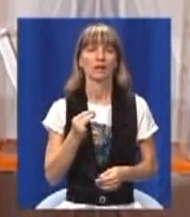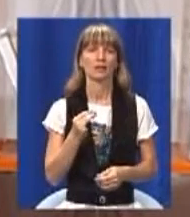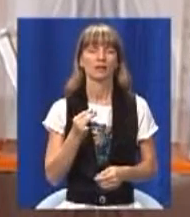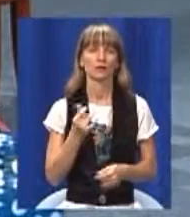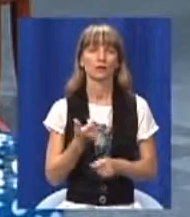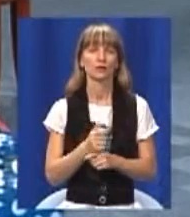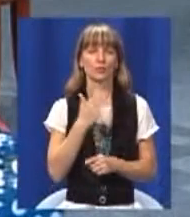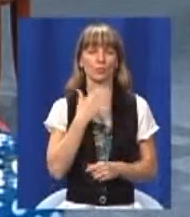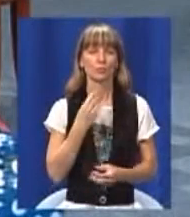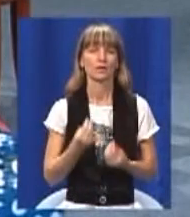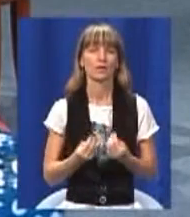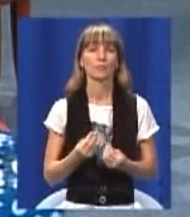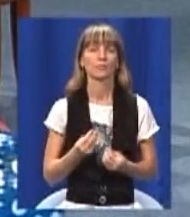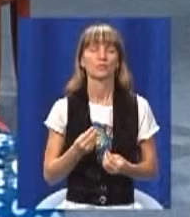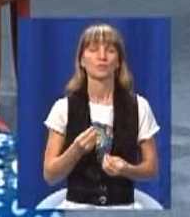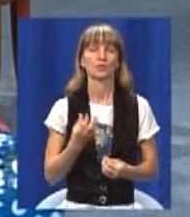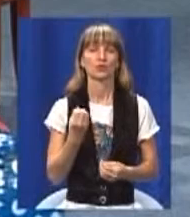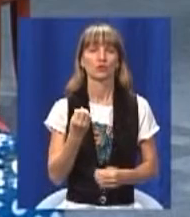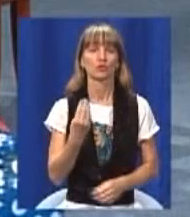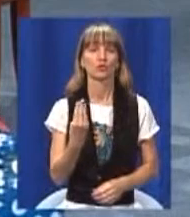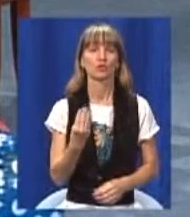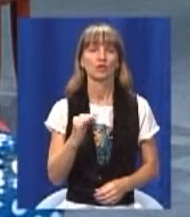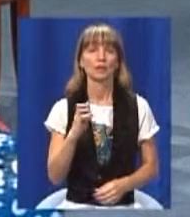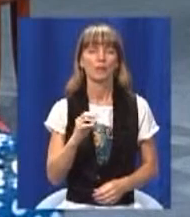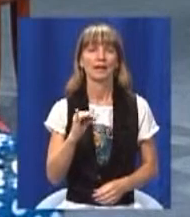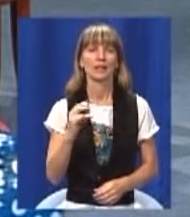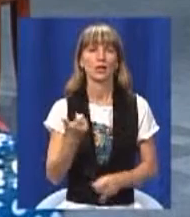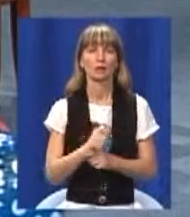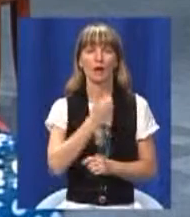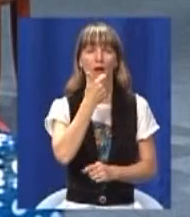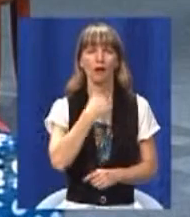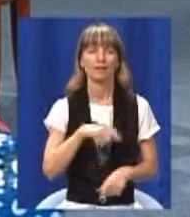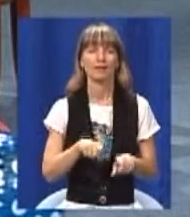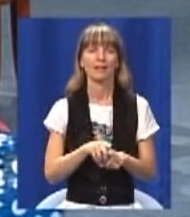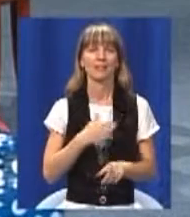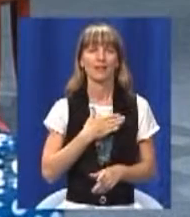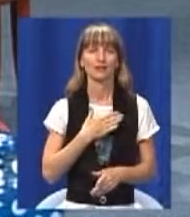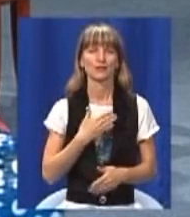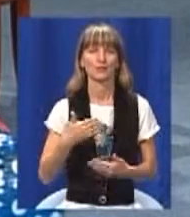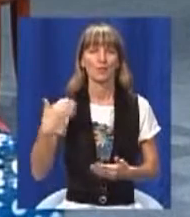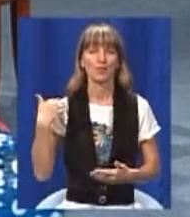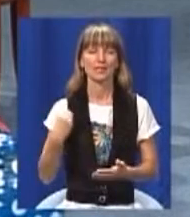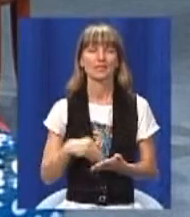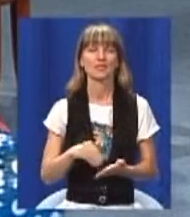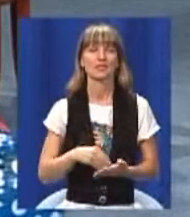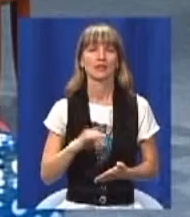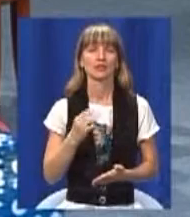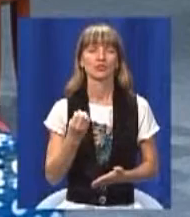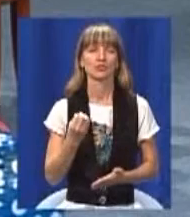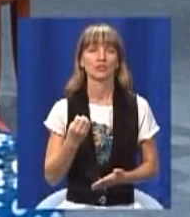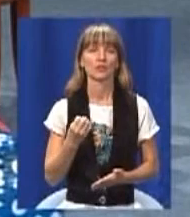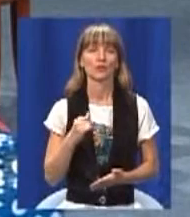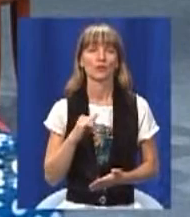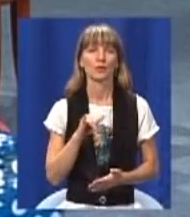люди. Так, а ще шибаїну дуже охайні, як і наші попередні свинки, а ще в